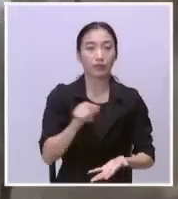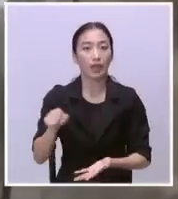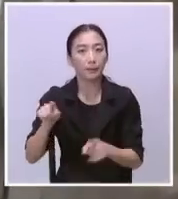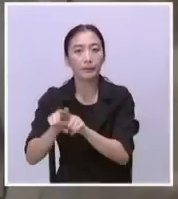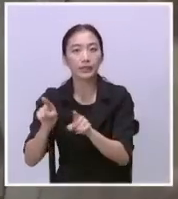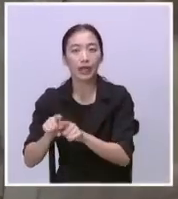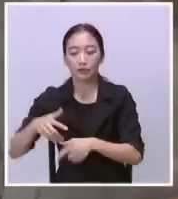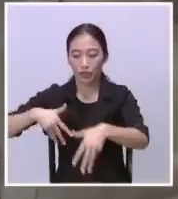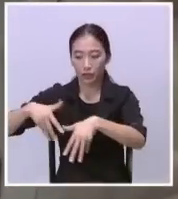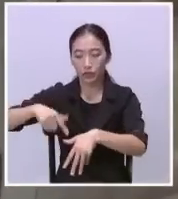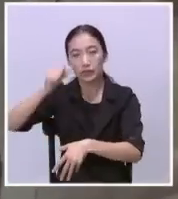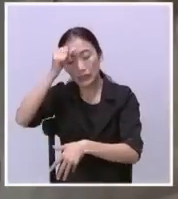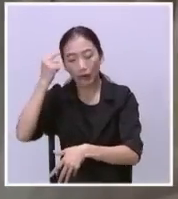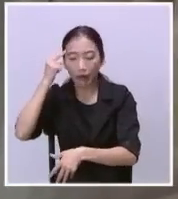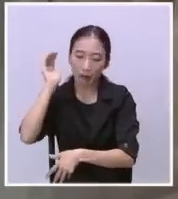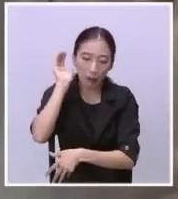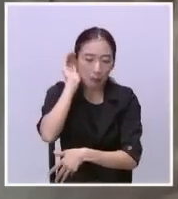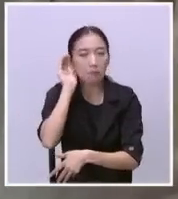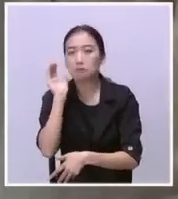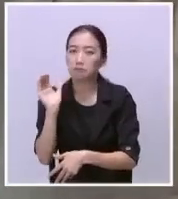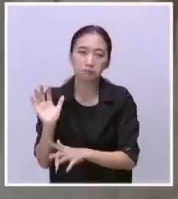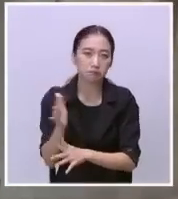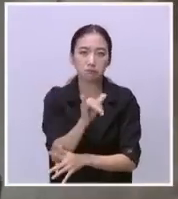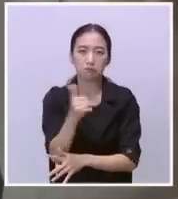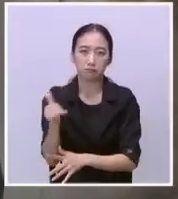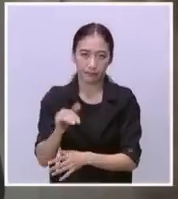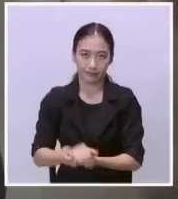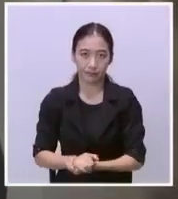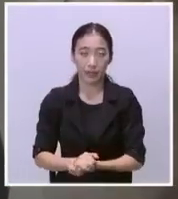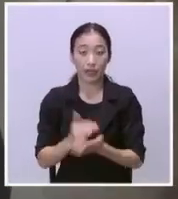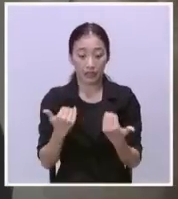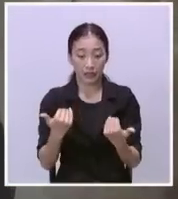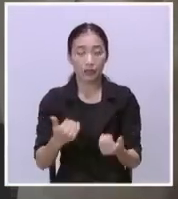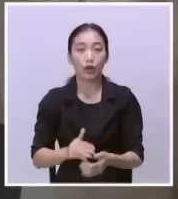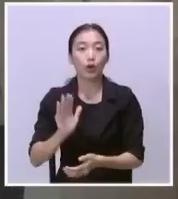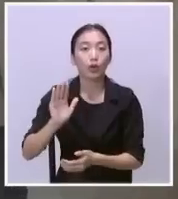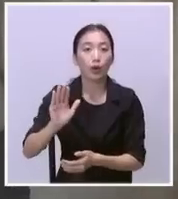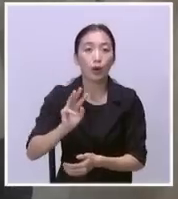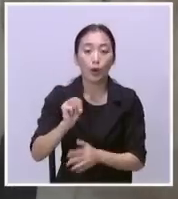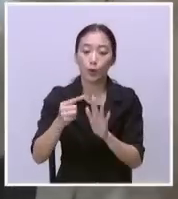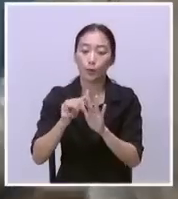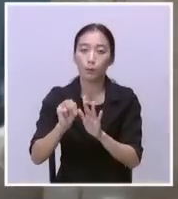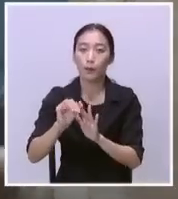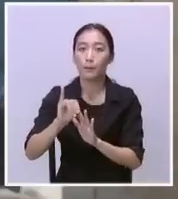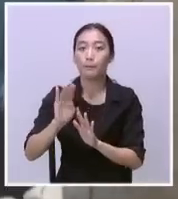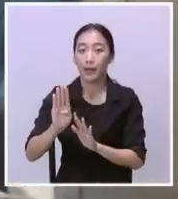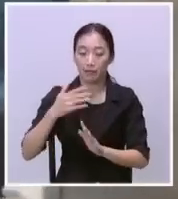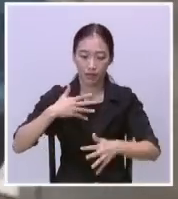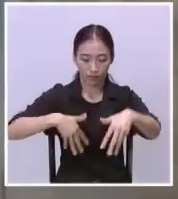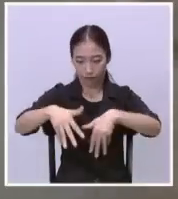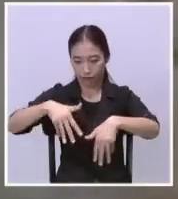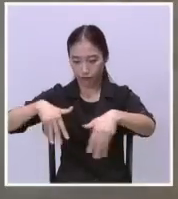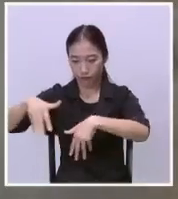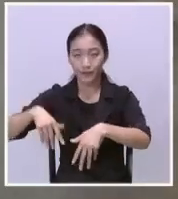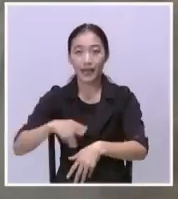คซีนป้องกันโควิด19อย่างกรณีตัวอย่างเลยสำหรับอินเดียนะคะที่นั่นที่มุมไบมีสลัมที่ใหญ่ที่สุดในเอเชียชื่อว่าท